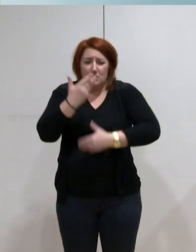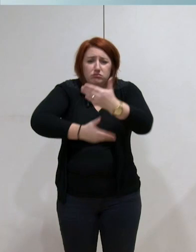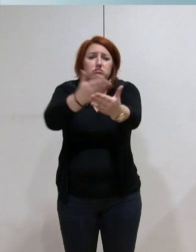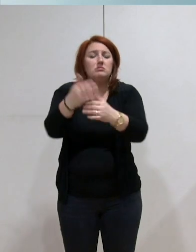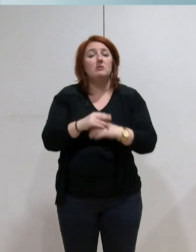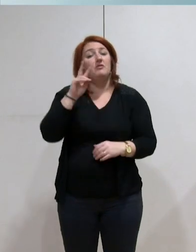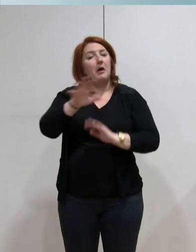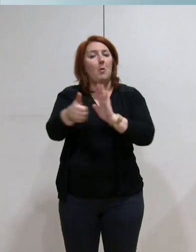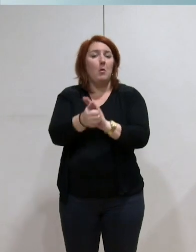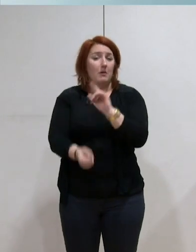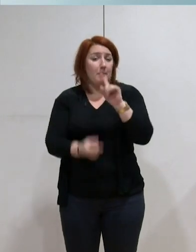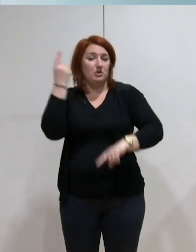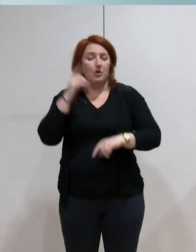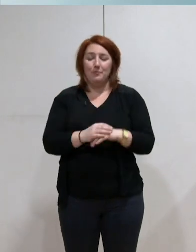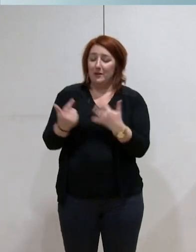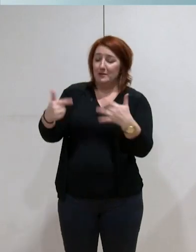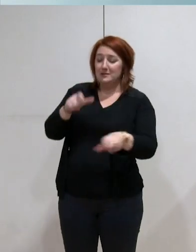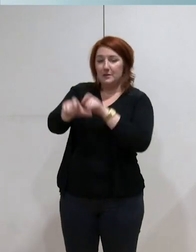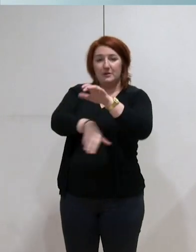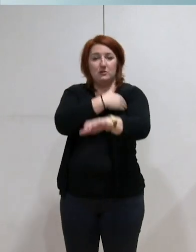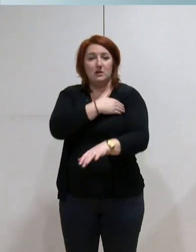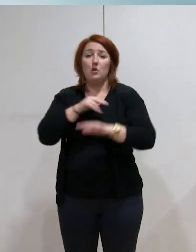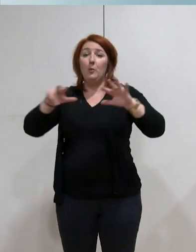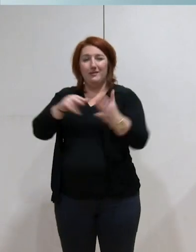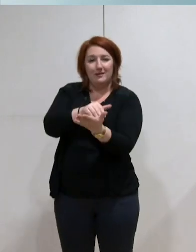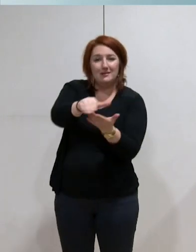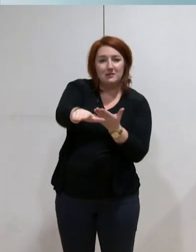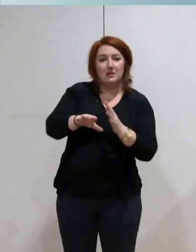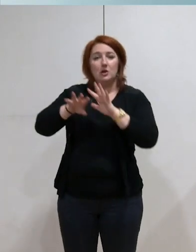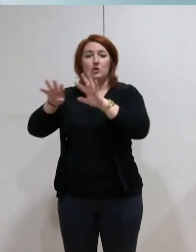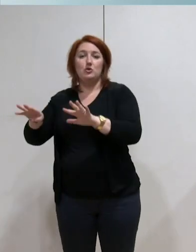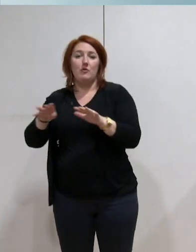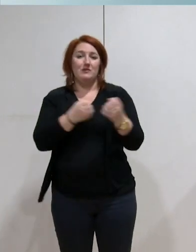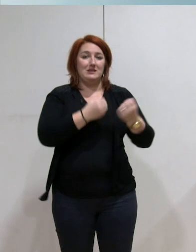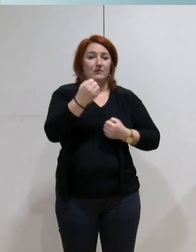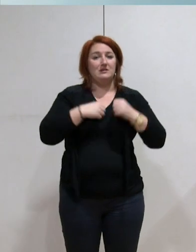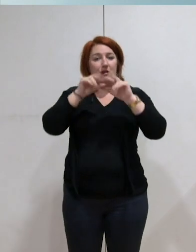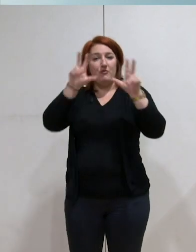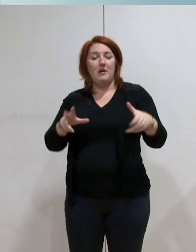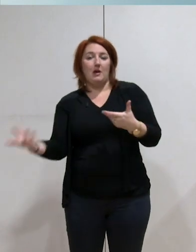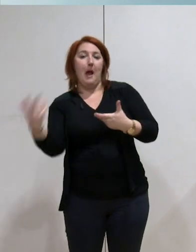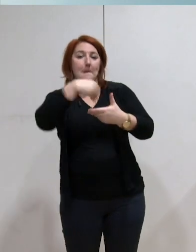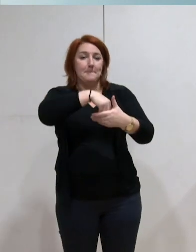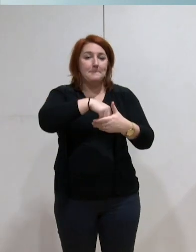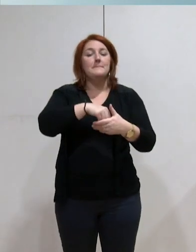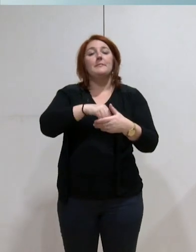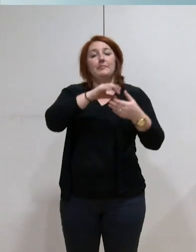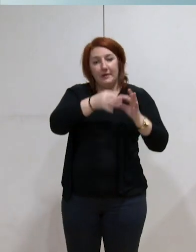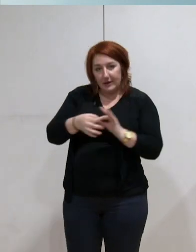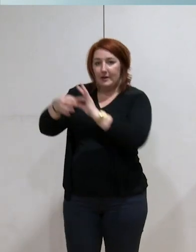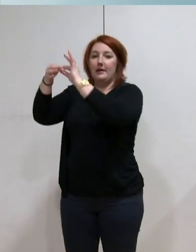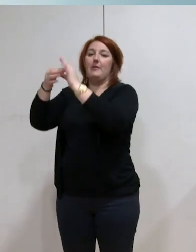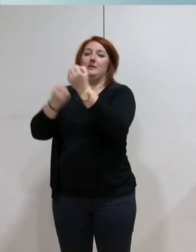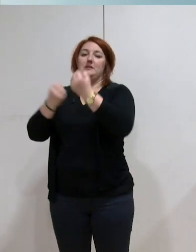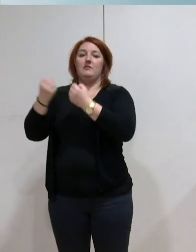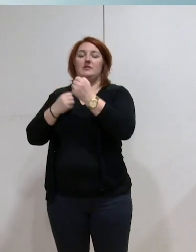majeur sur 17 agents 8 seront licenciés neu intégreront le service informatique puis le service commun qui fera